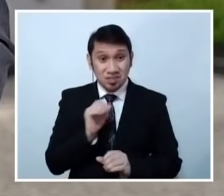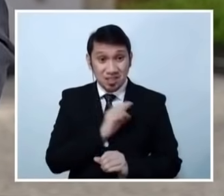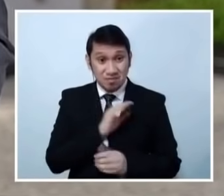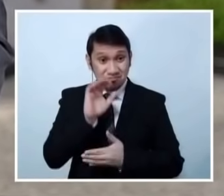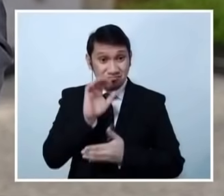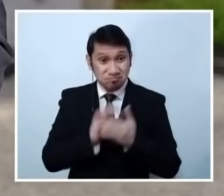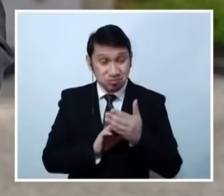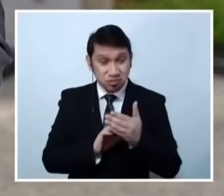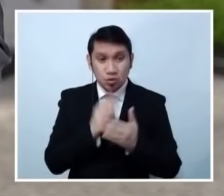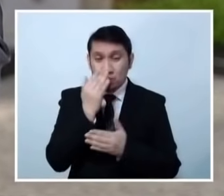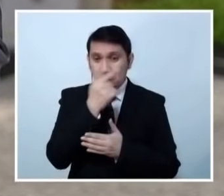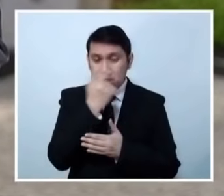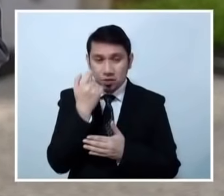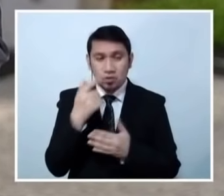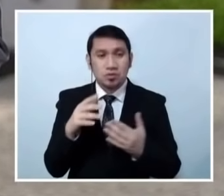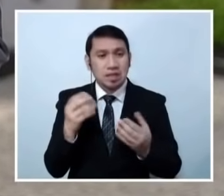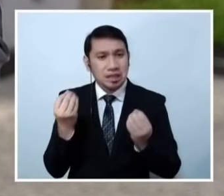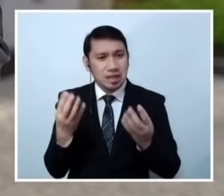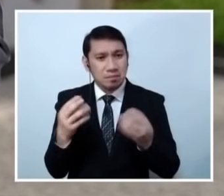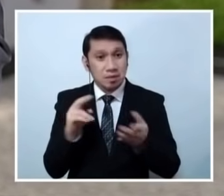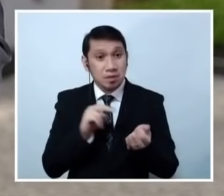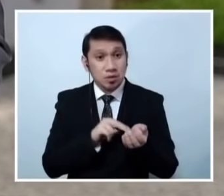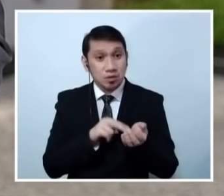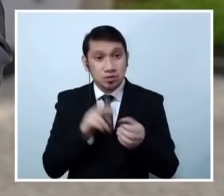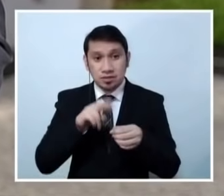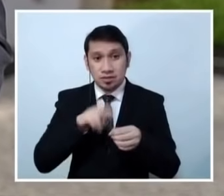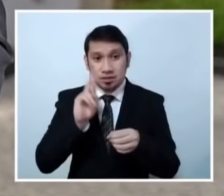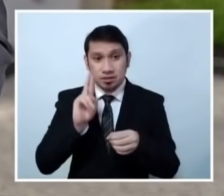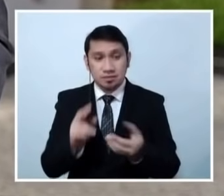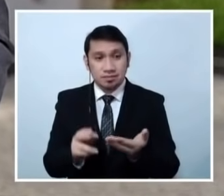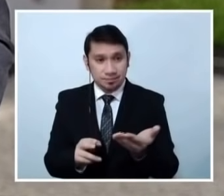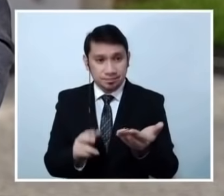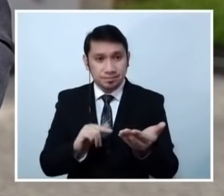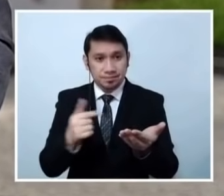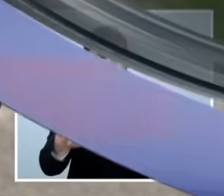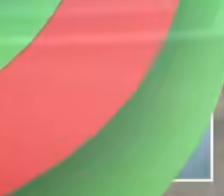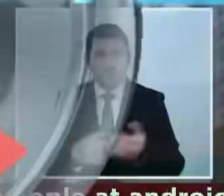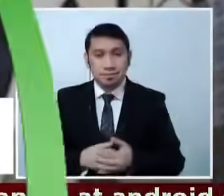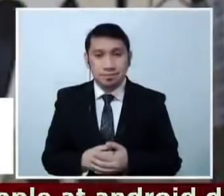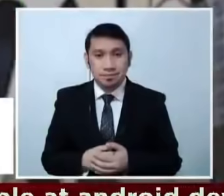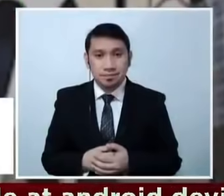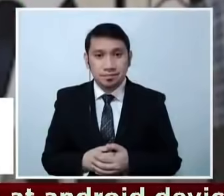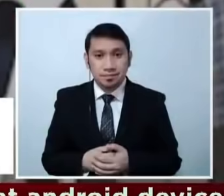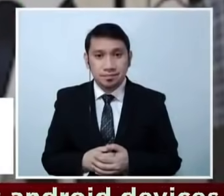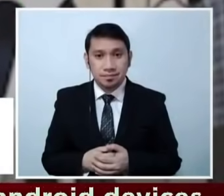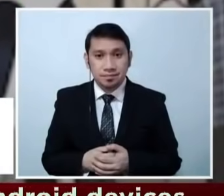sa mga nagre-resign. Nagpapatrol, Jeff Canoy.